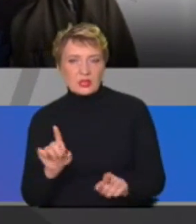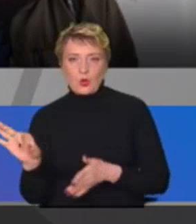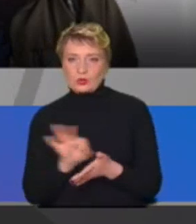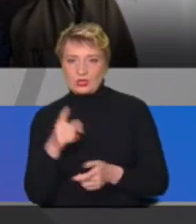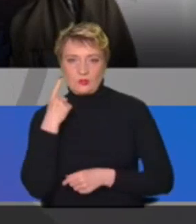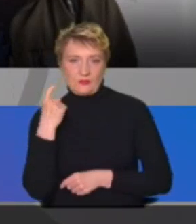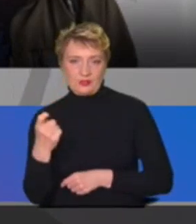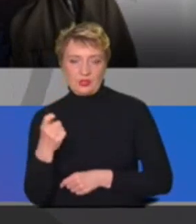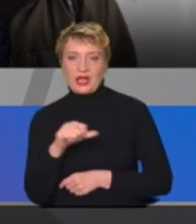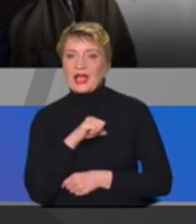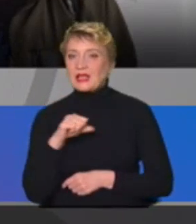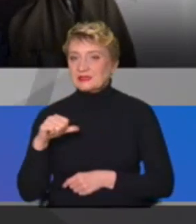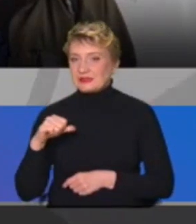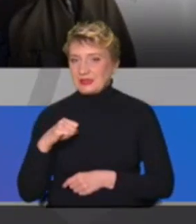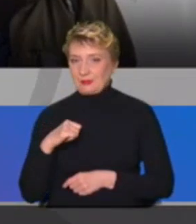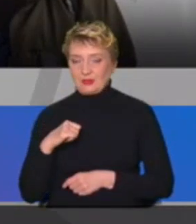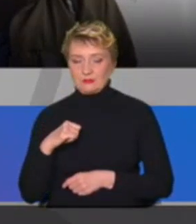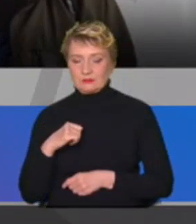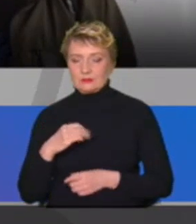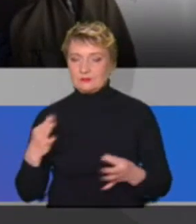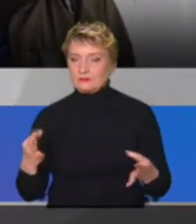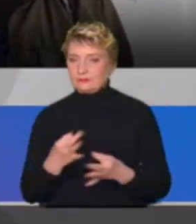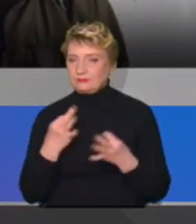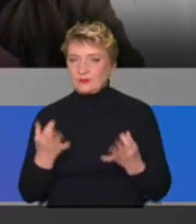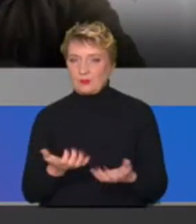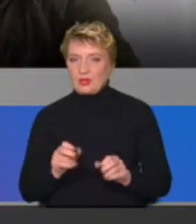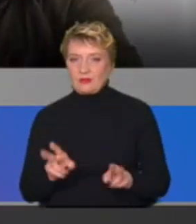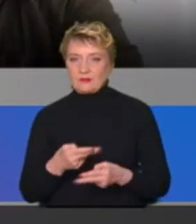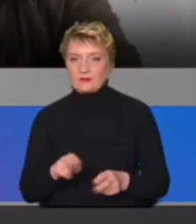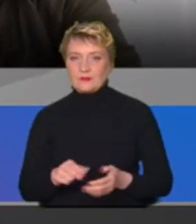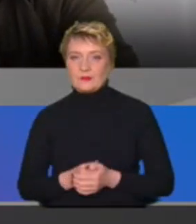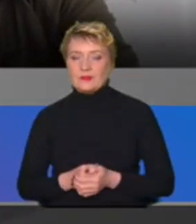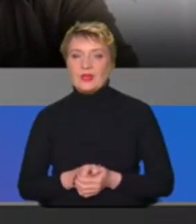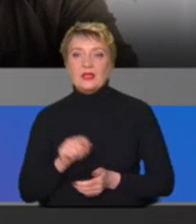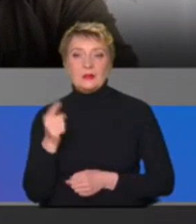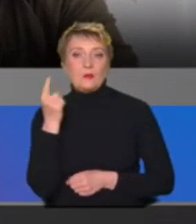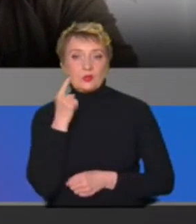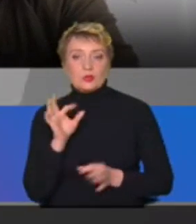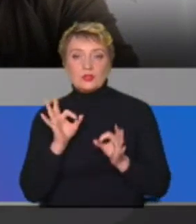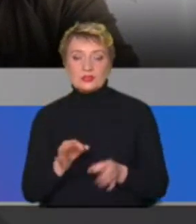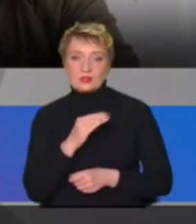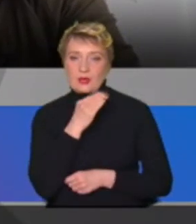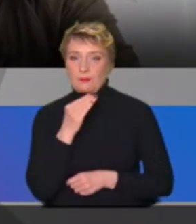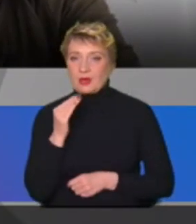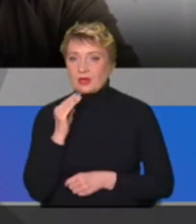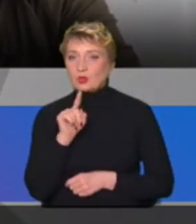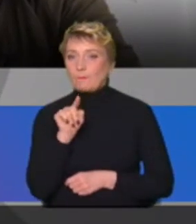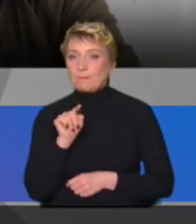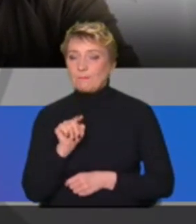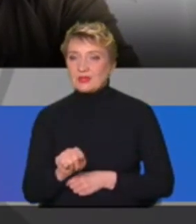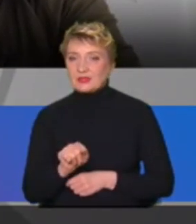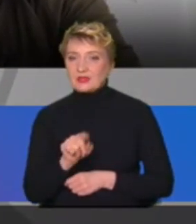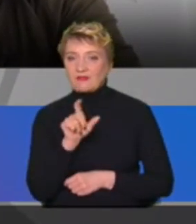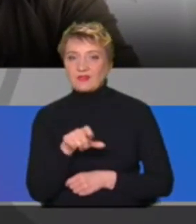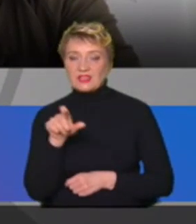А самим, звичайно, ні в коєму случаю не трогати. Так, з цим почули, тому що насправді дуже багато питань від